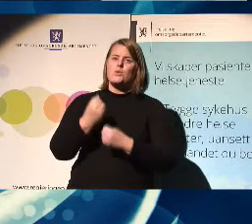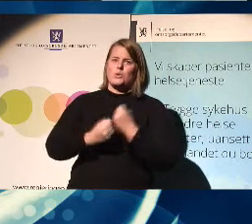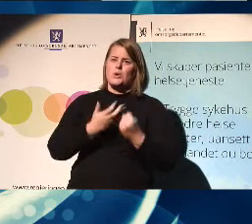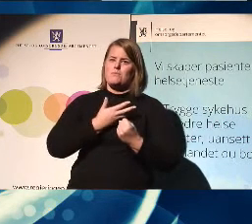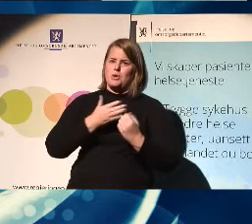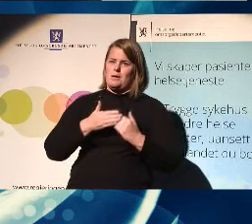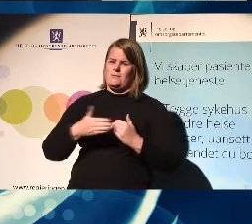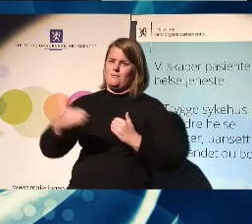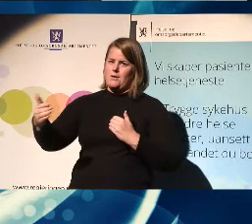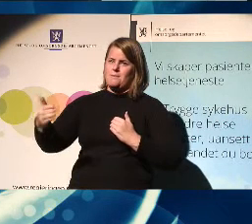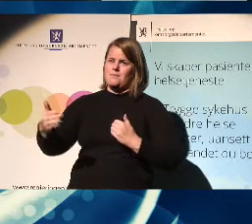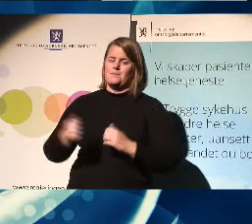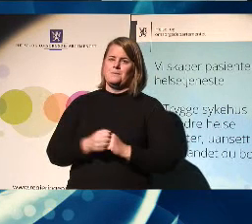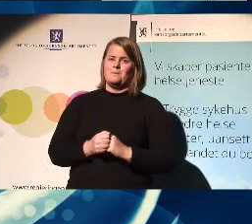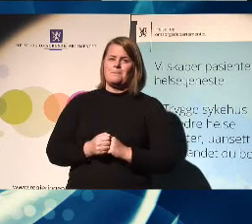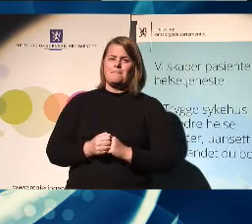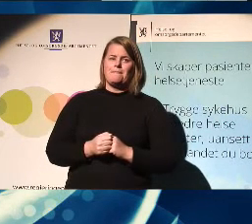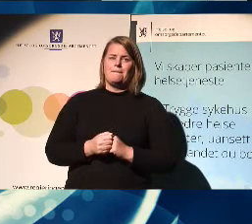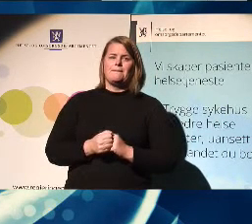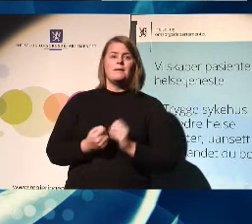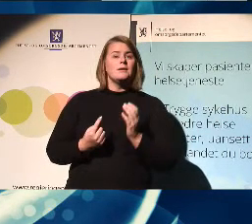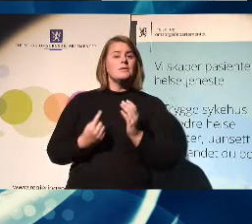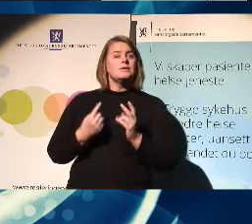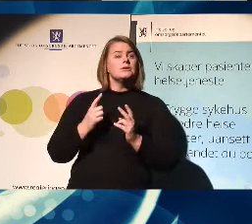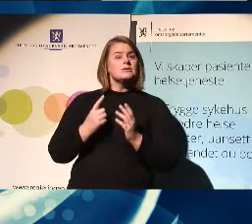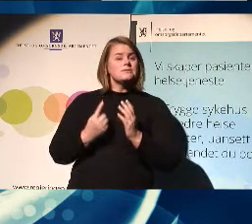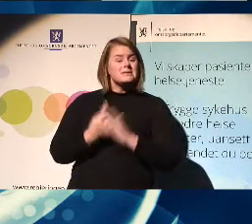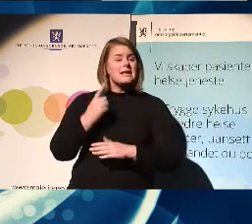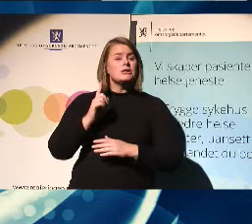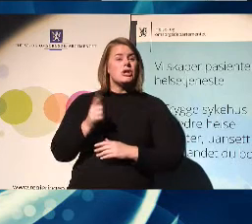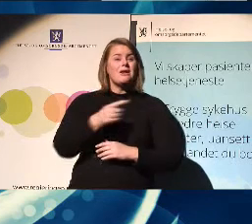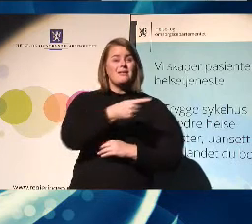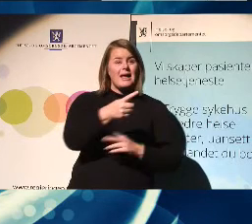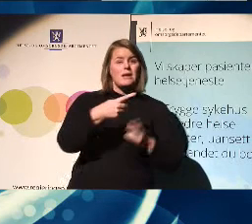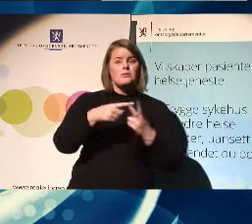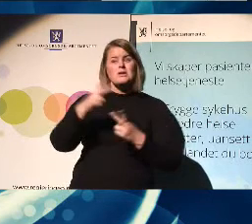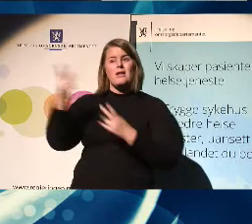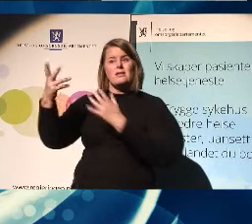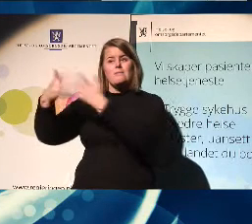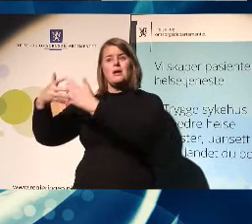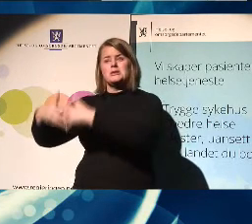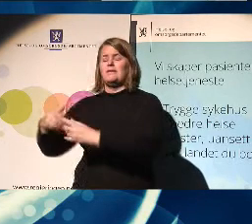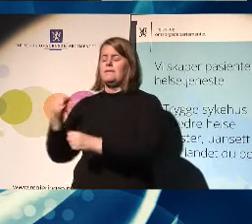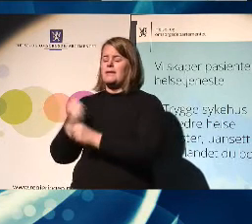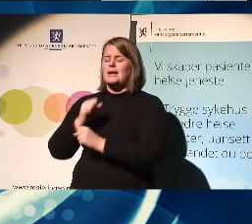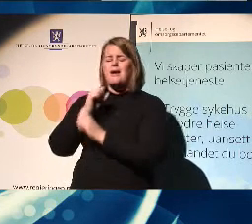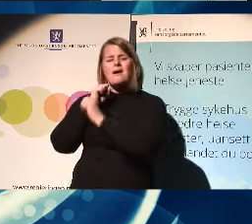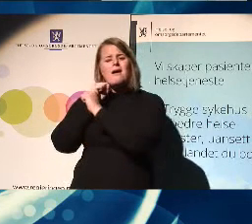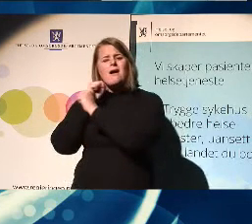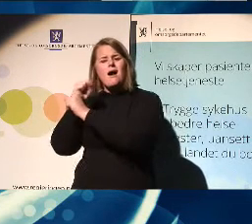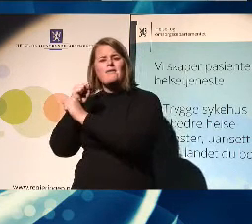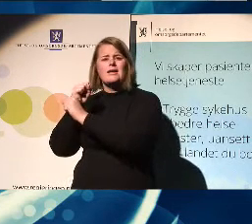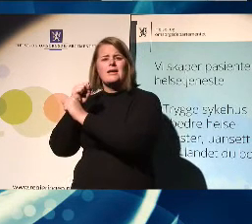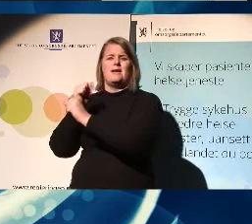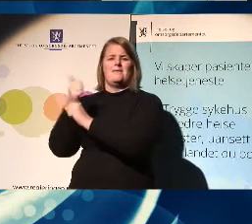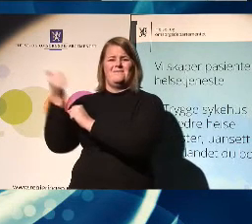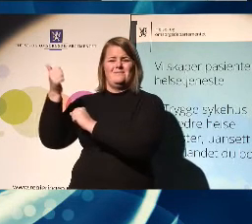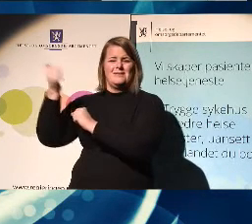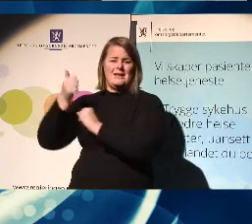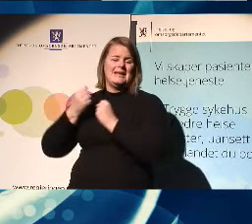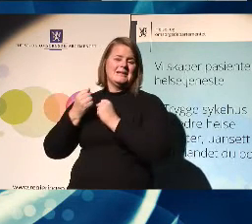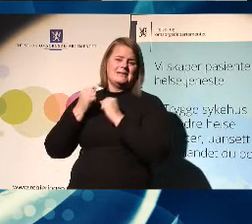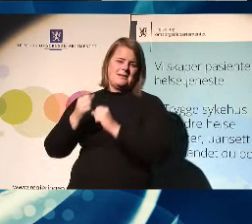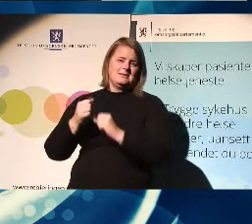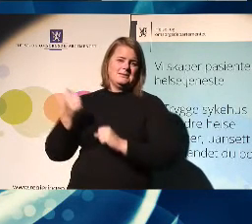ikke minst fordi dere i likhet med alle andre bransjer så avhengige av nettopp den innsatsfaktoren.